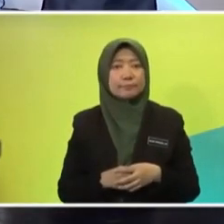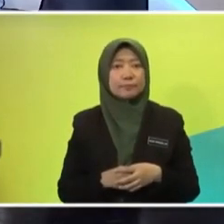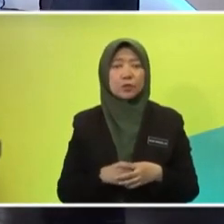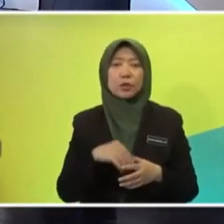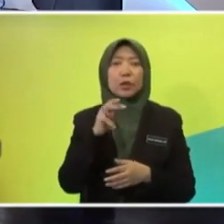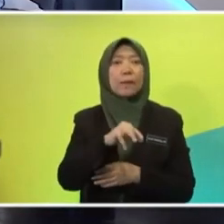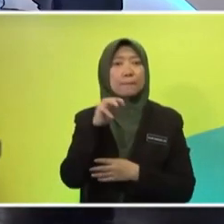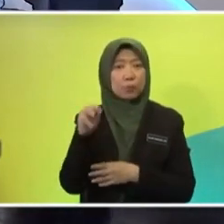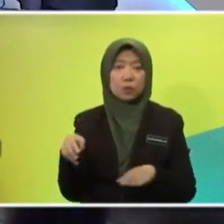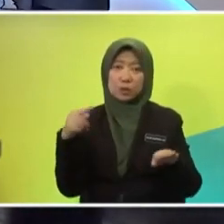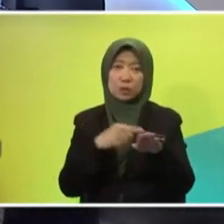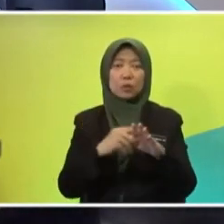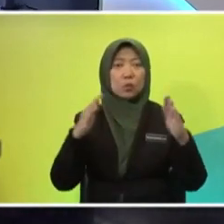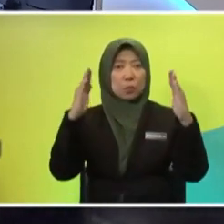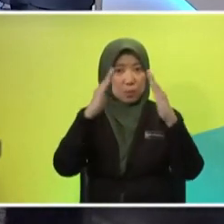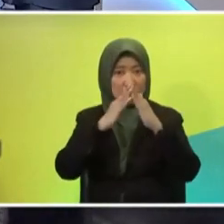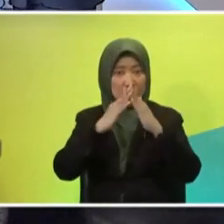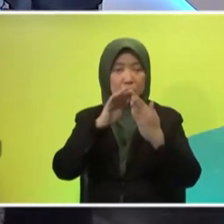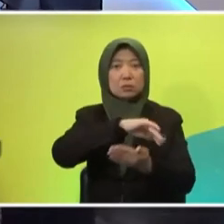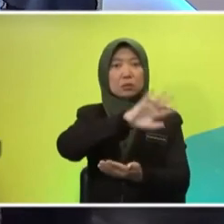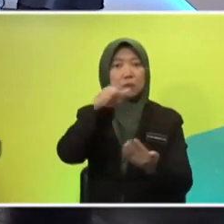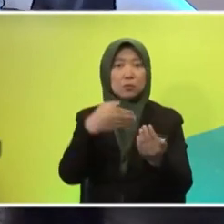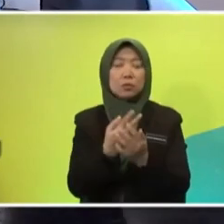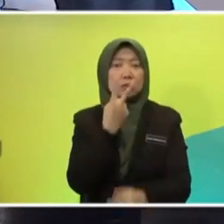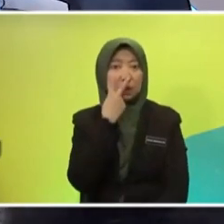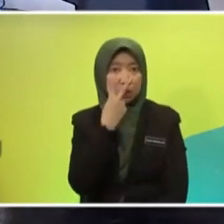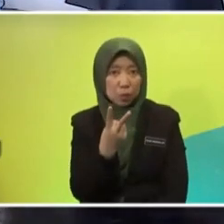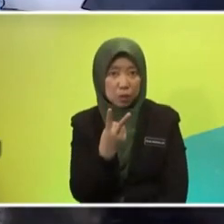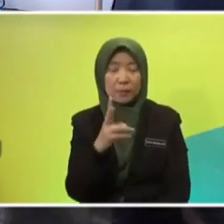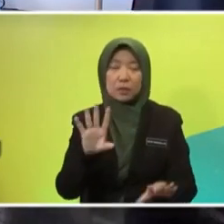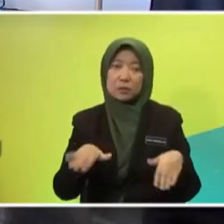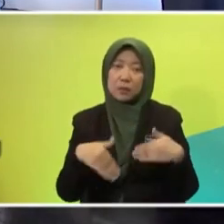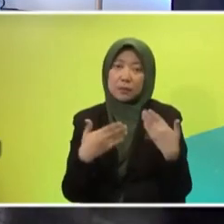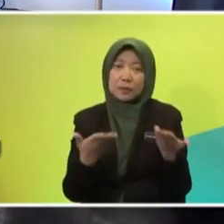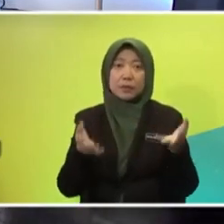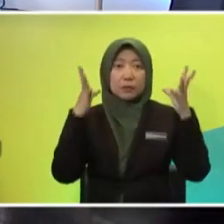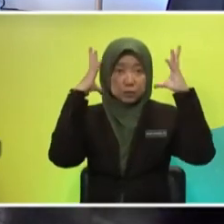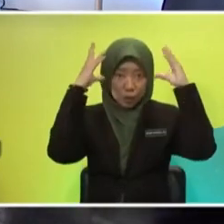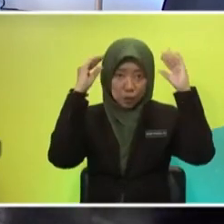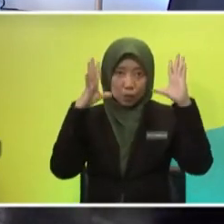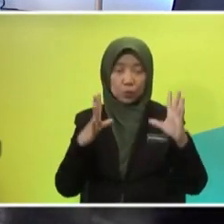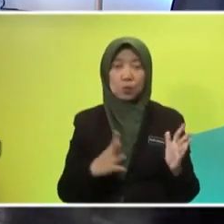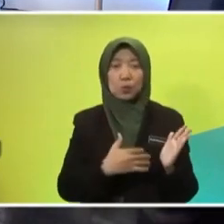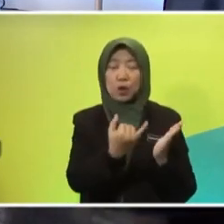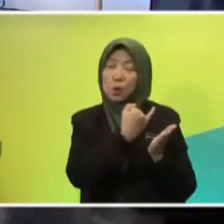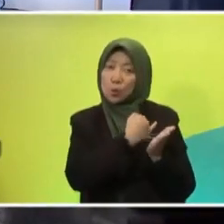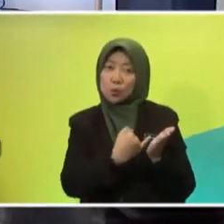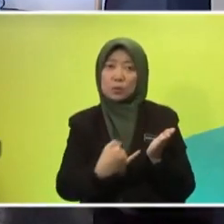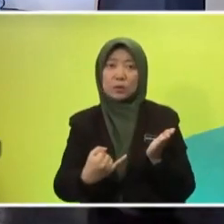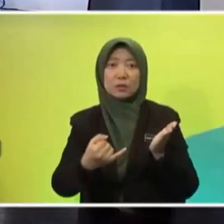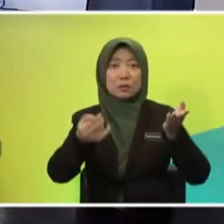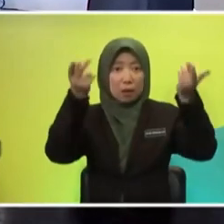akan melihat cara cikgu melukis Arnab . Okey, sekarang ni Kak Rina dan Cikgu Ana, cikgu pun telah